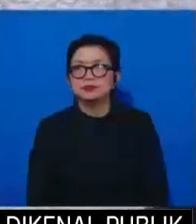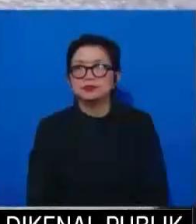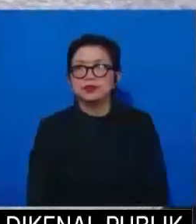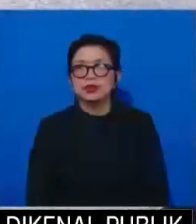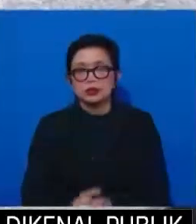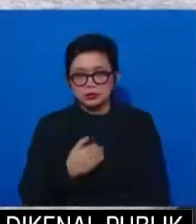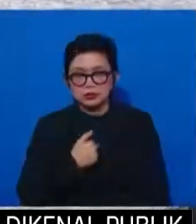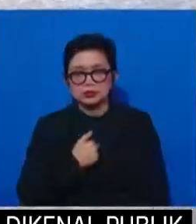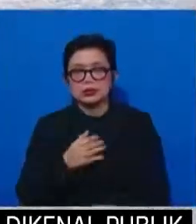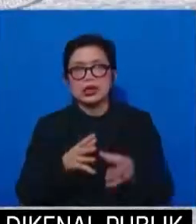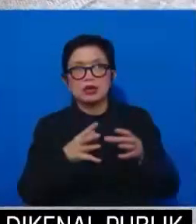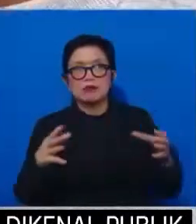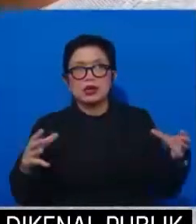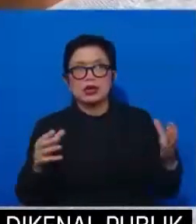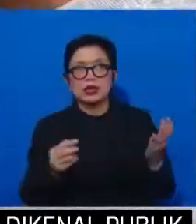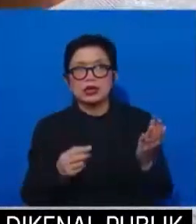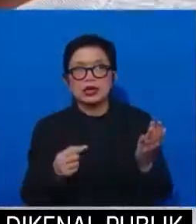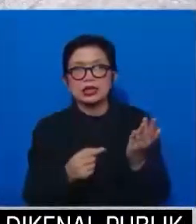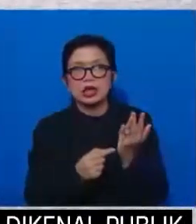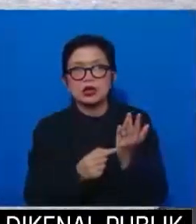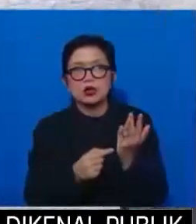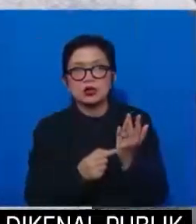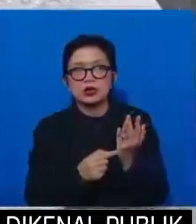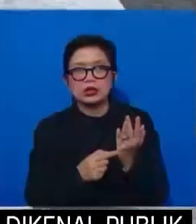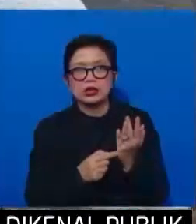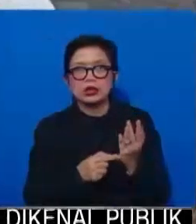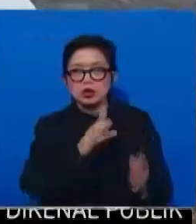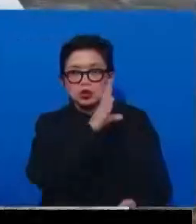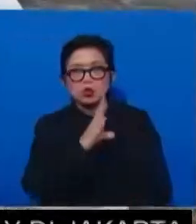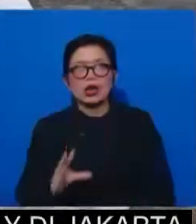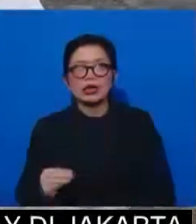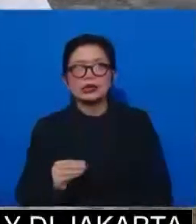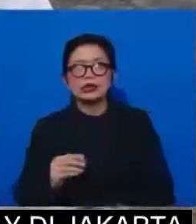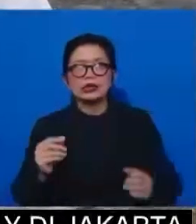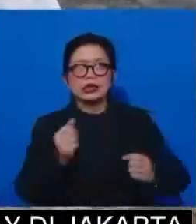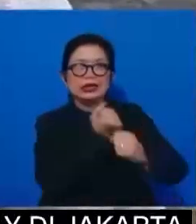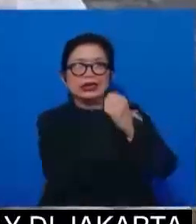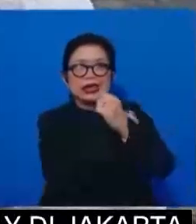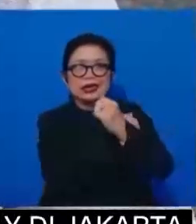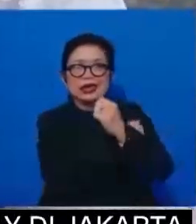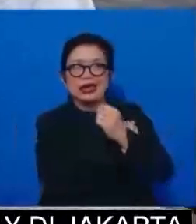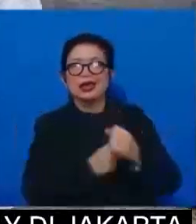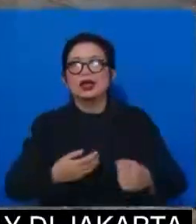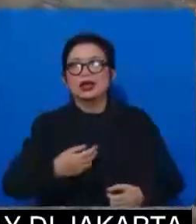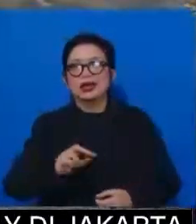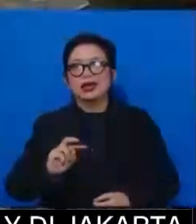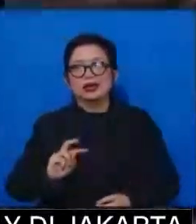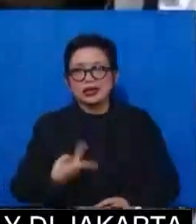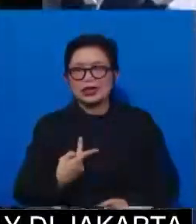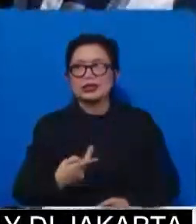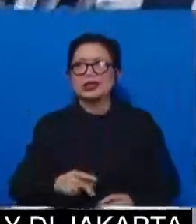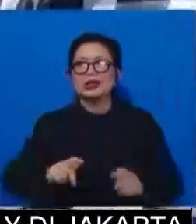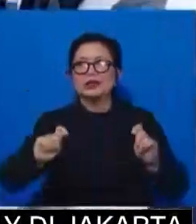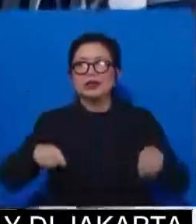mengembangkan itu. Kita mengefisiensi tenaga, waktu juga. Jadi kita pakai mesin pompa air